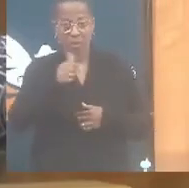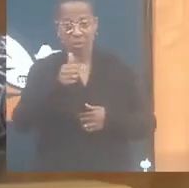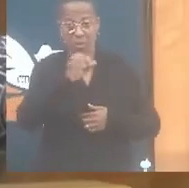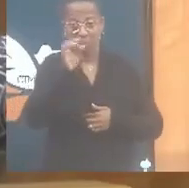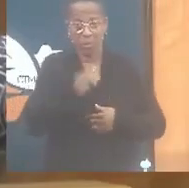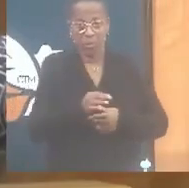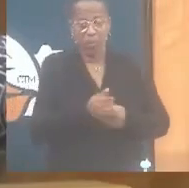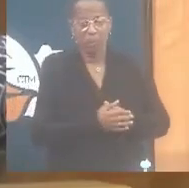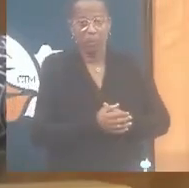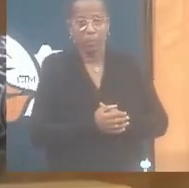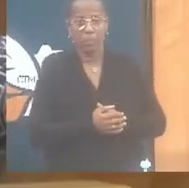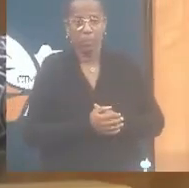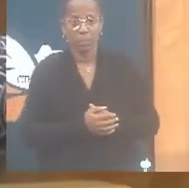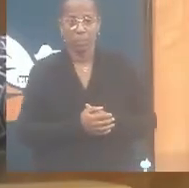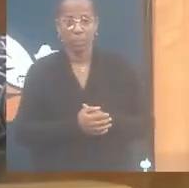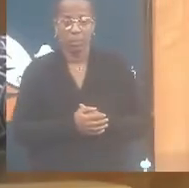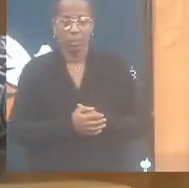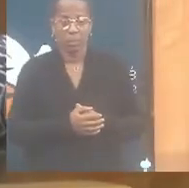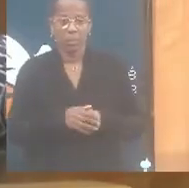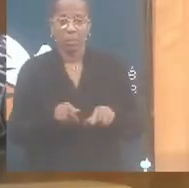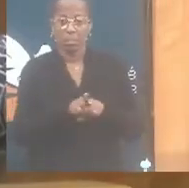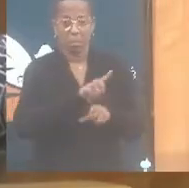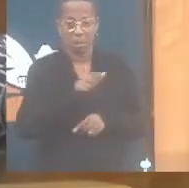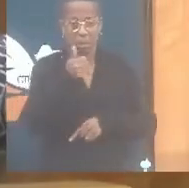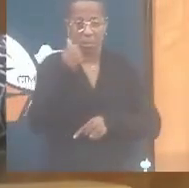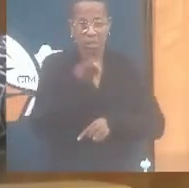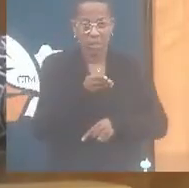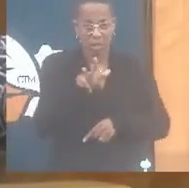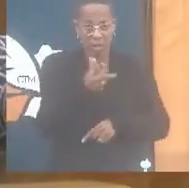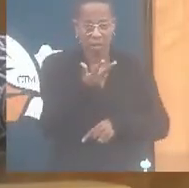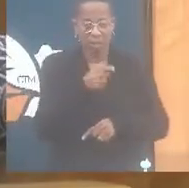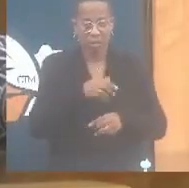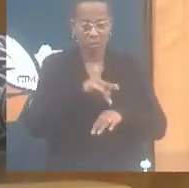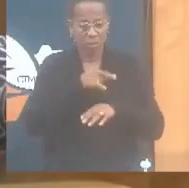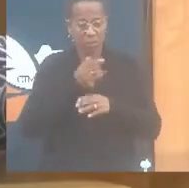31%. Même pas un tiers de ce que vous aviez prévu.